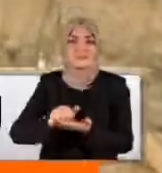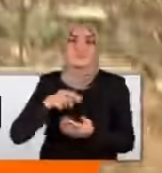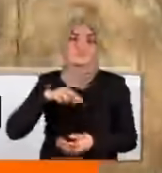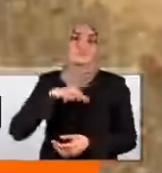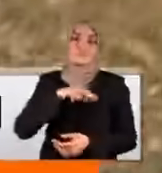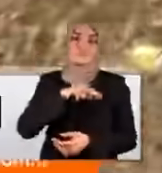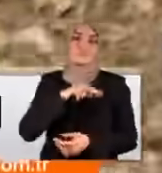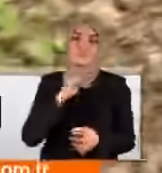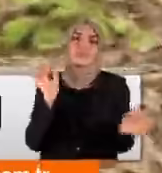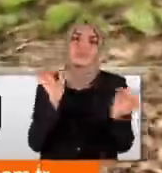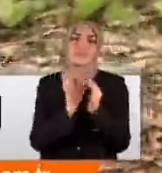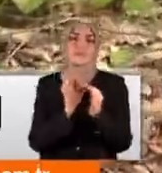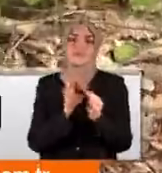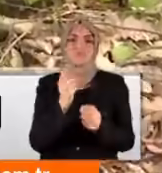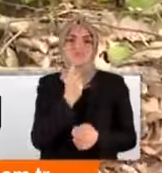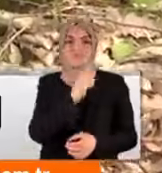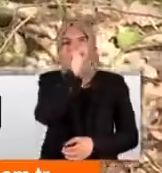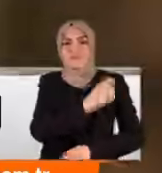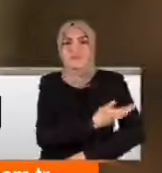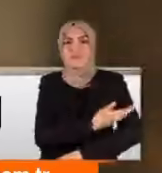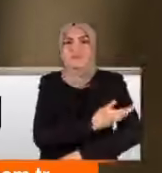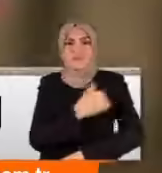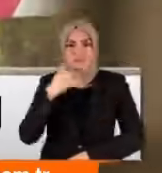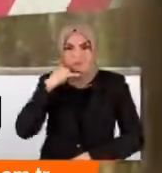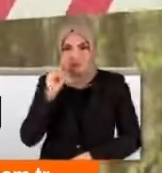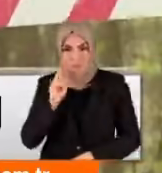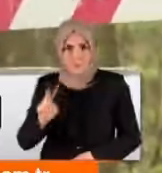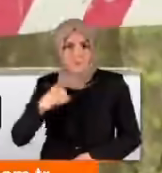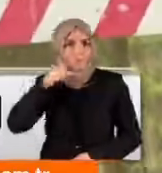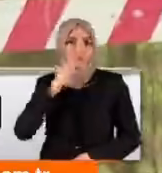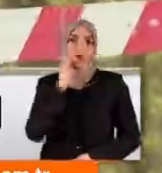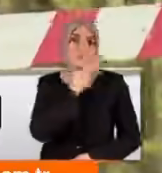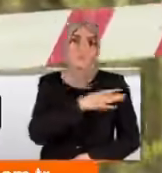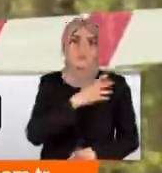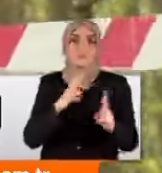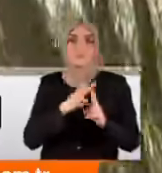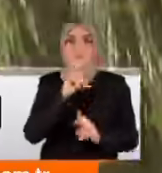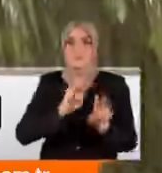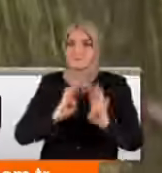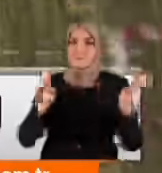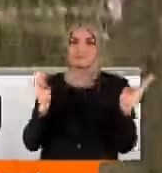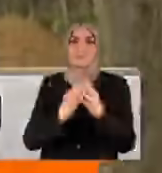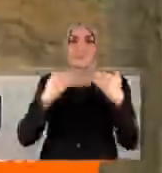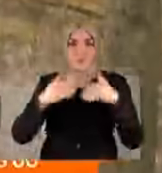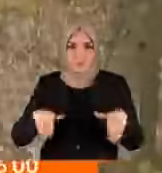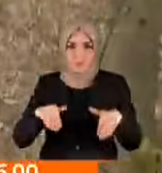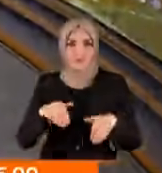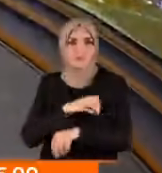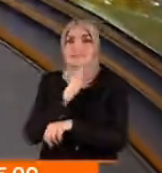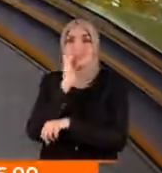vatandaşın ihbarıyla ortaya çıktı polis ve jandarma çukurların çevresinde önlem aldı Kazan kişileri arıyor